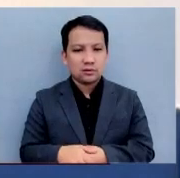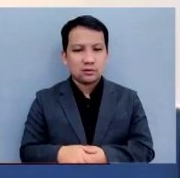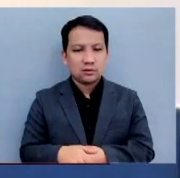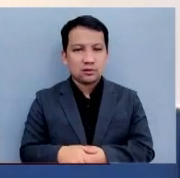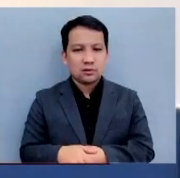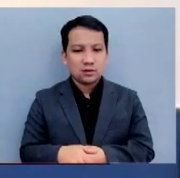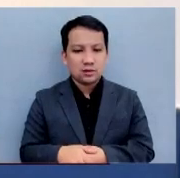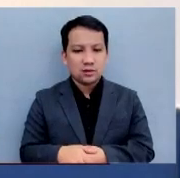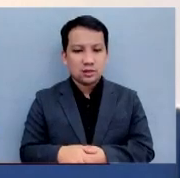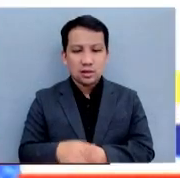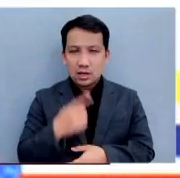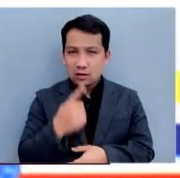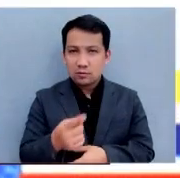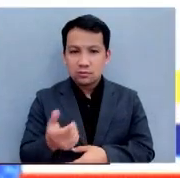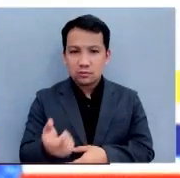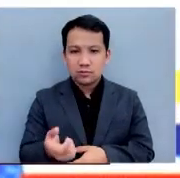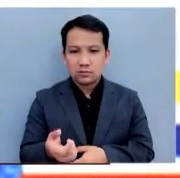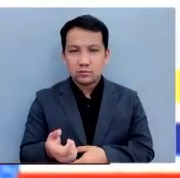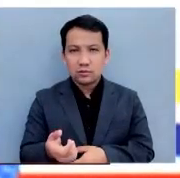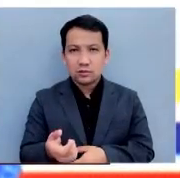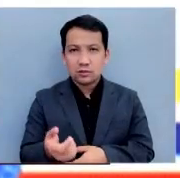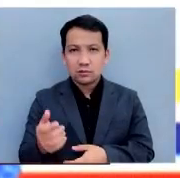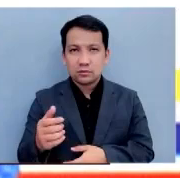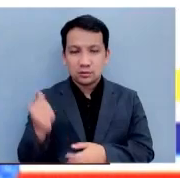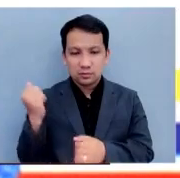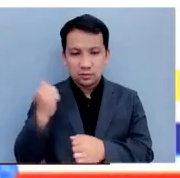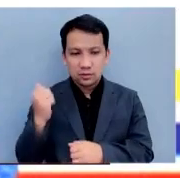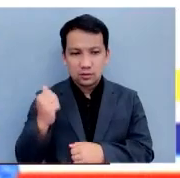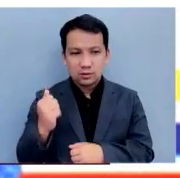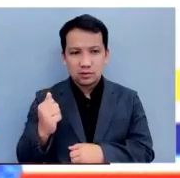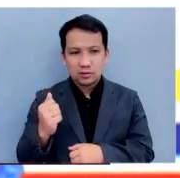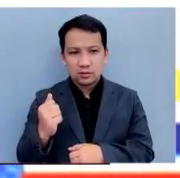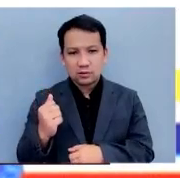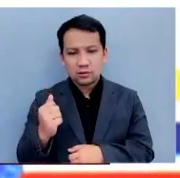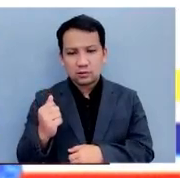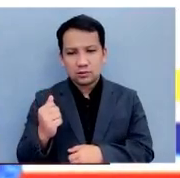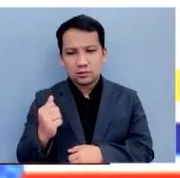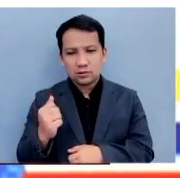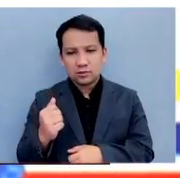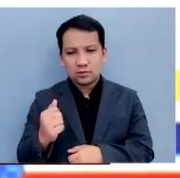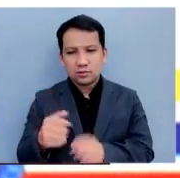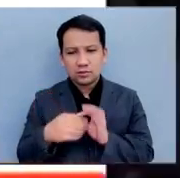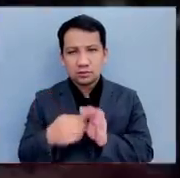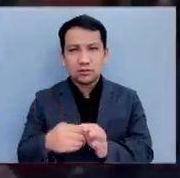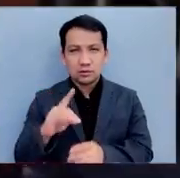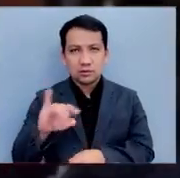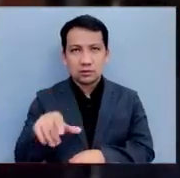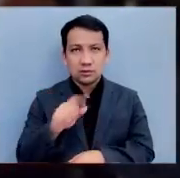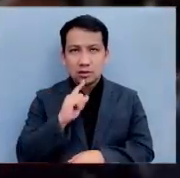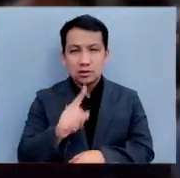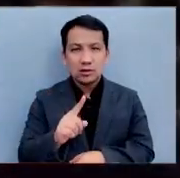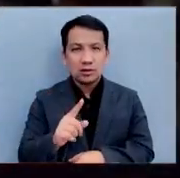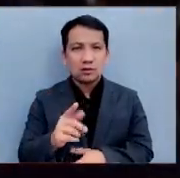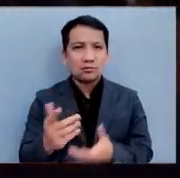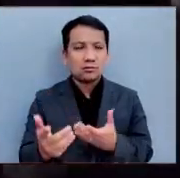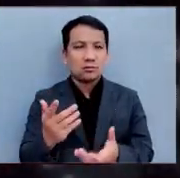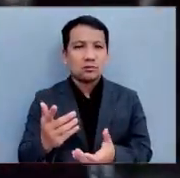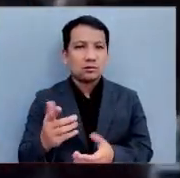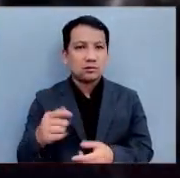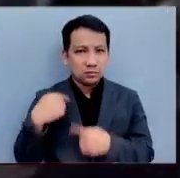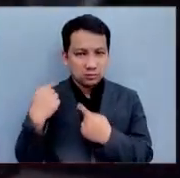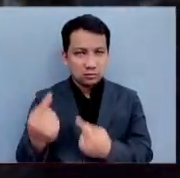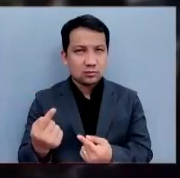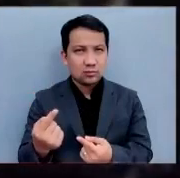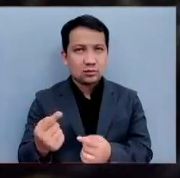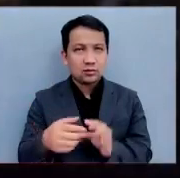Secretary Rimulya na makakausap niya si PNP Chief General Benjamin Acorda Jr. kaugnay nito. Samantala,